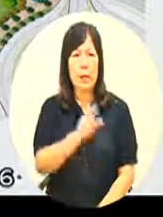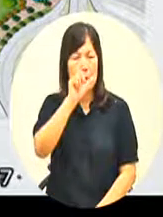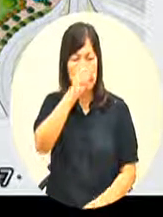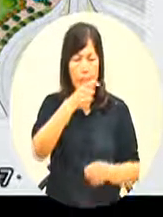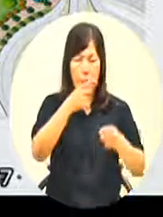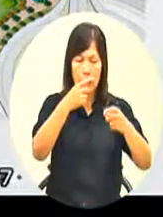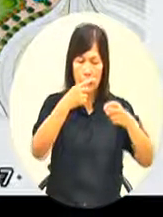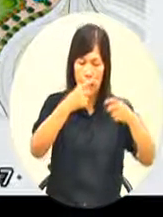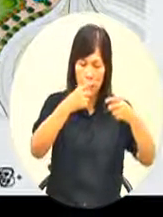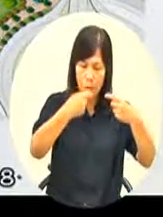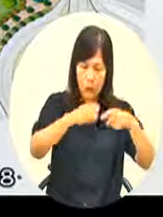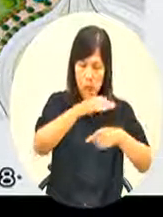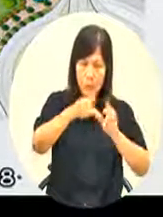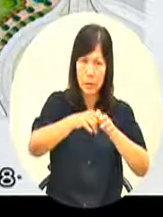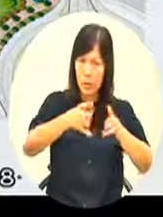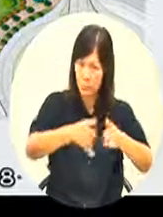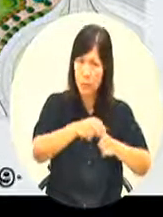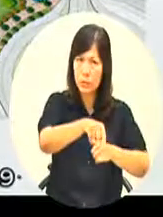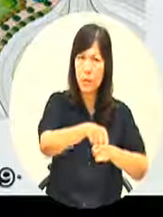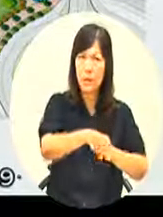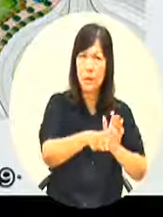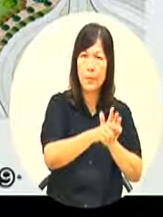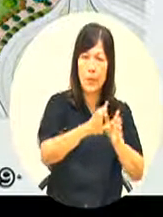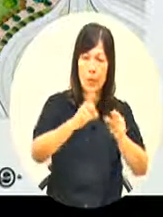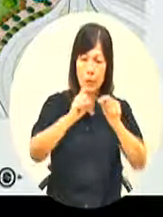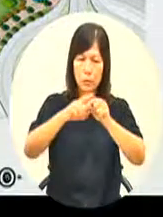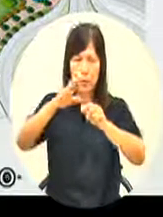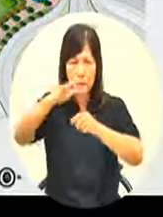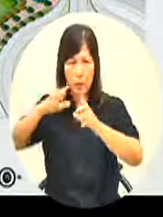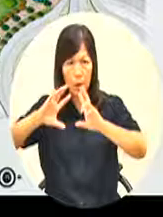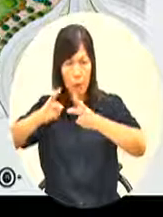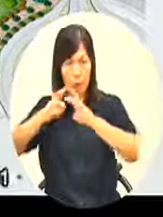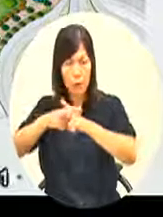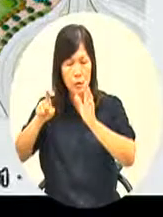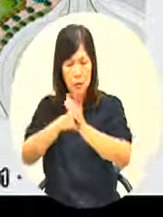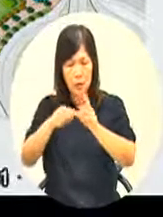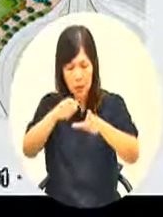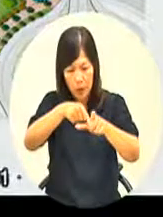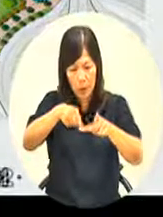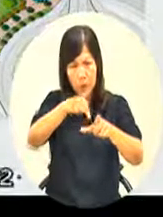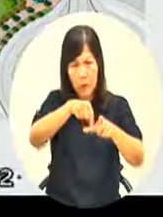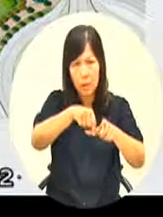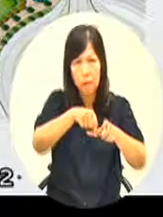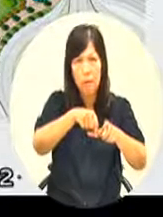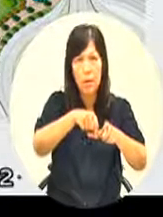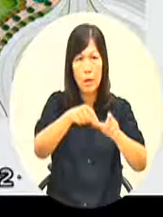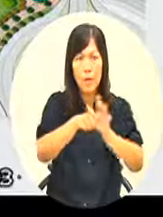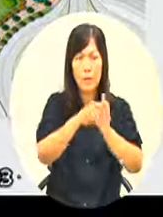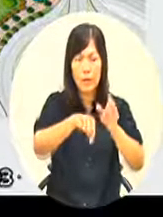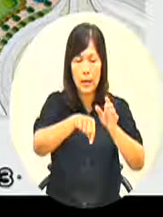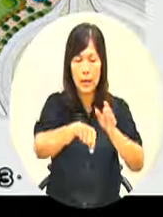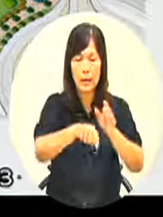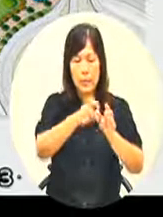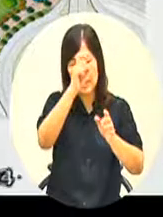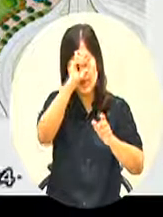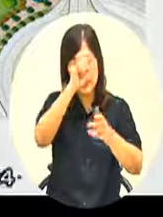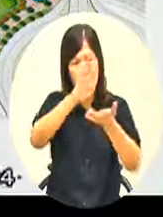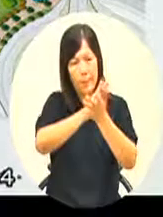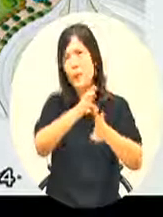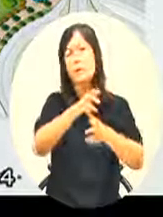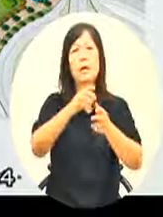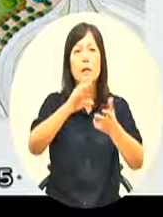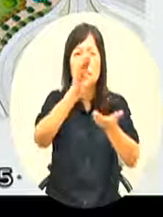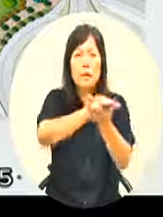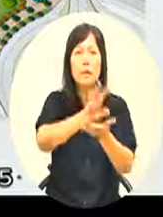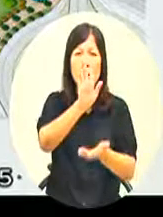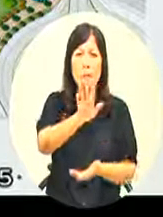路跟这边的一个中山国小旧校区的这边那个角落，好，在地是希望这边可以规划成一个停